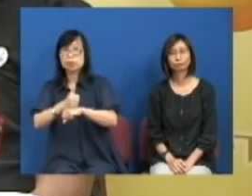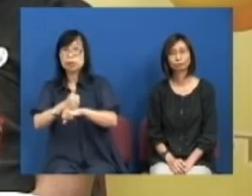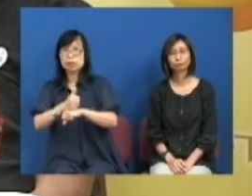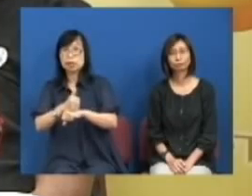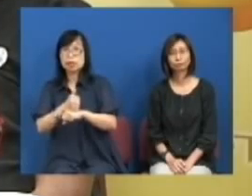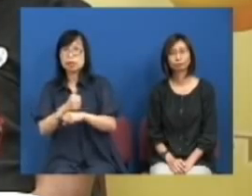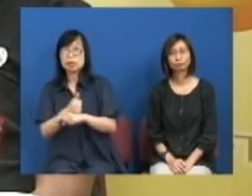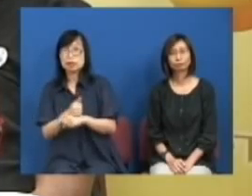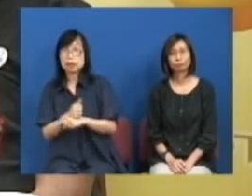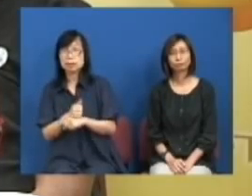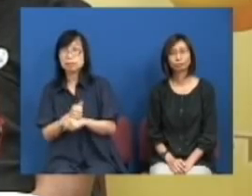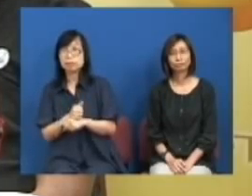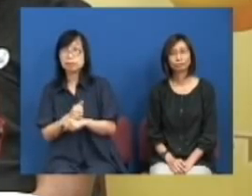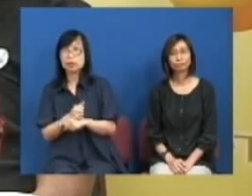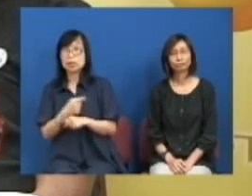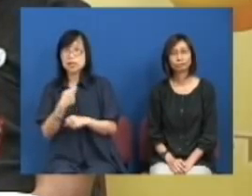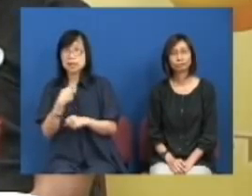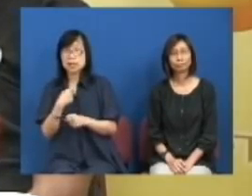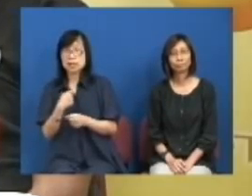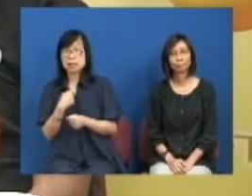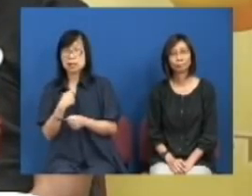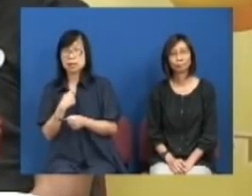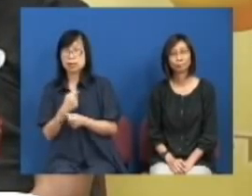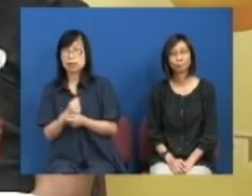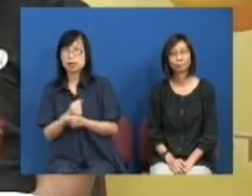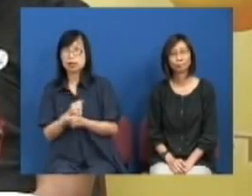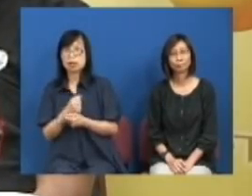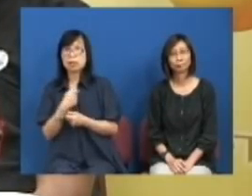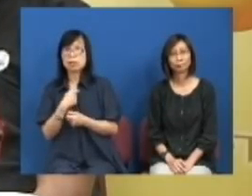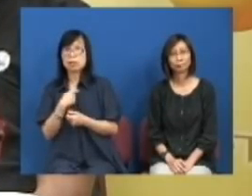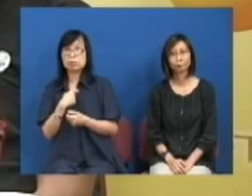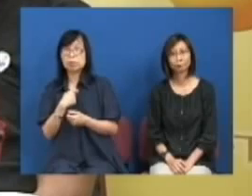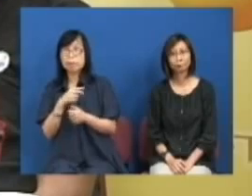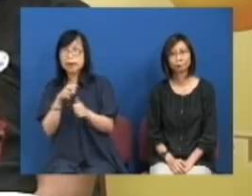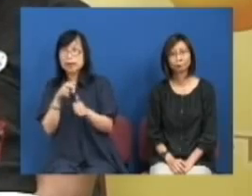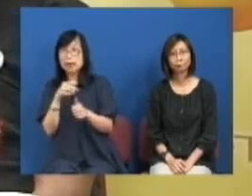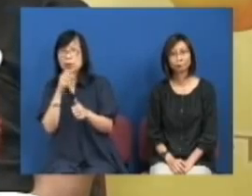是要個被告人